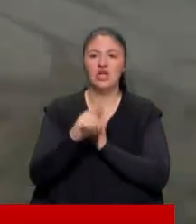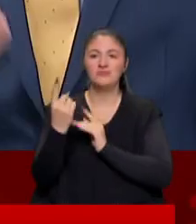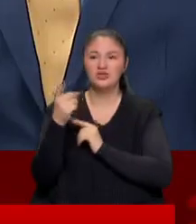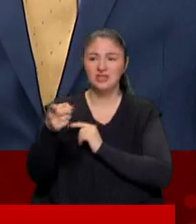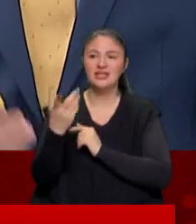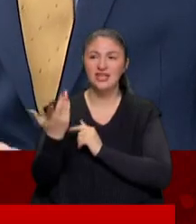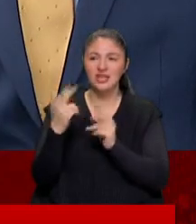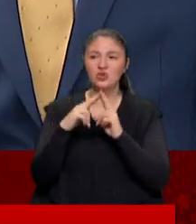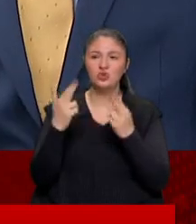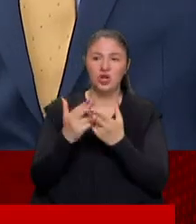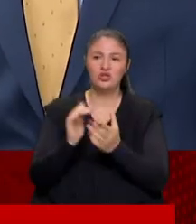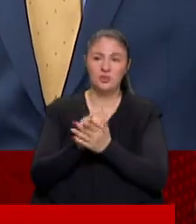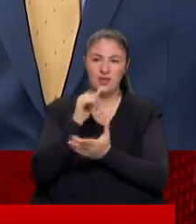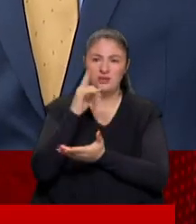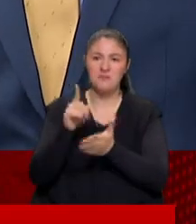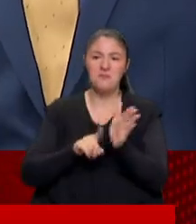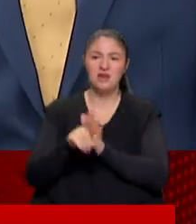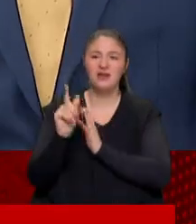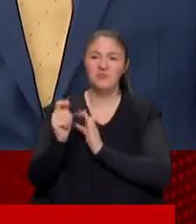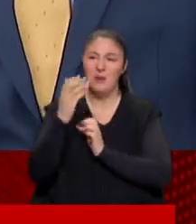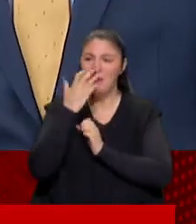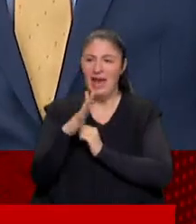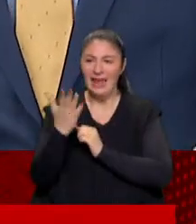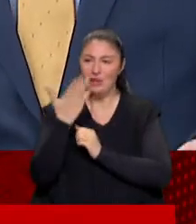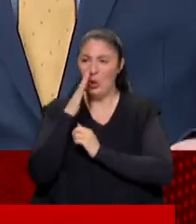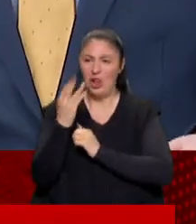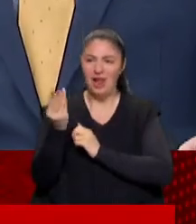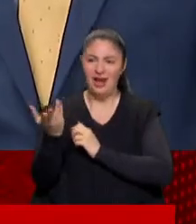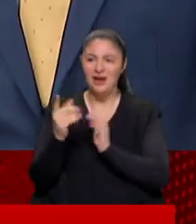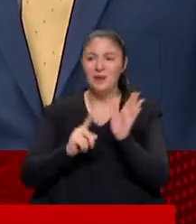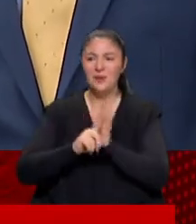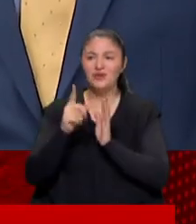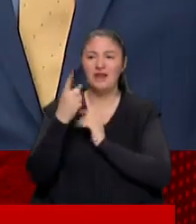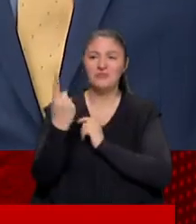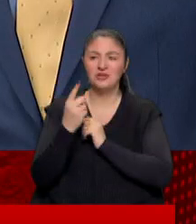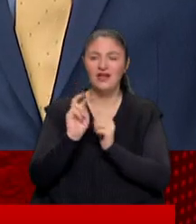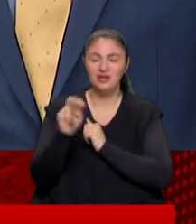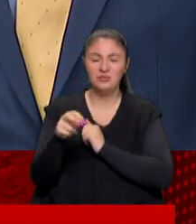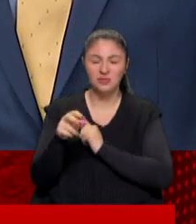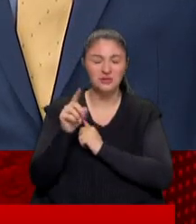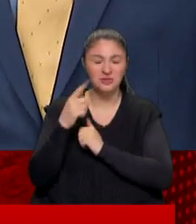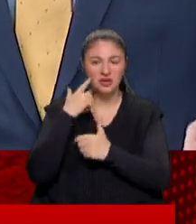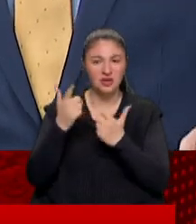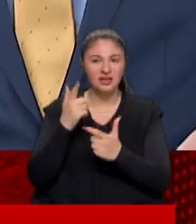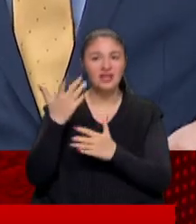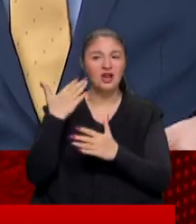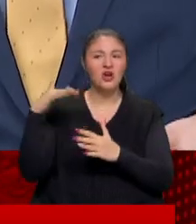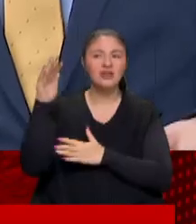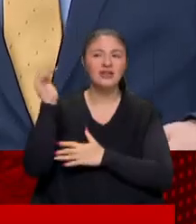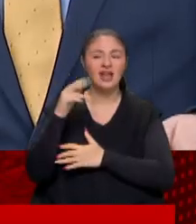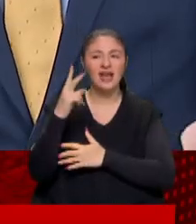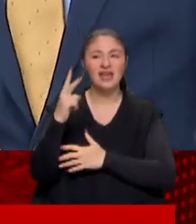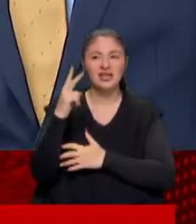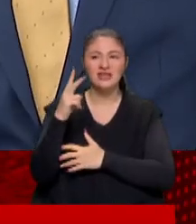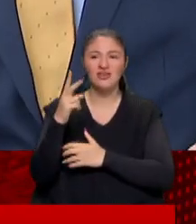şekilde zaten dünya şampiyonuymuş. Yani başarması beklenirdi doğal olarak. Başarılı bir şekilde atlamış ama bu görüntüde yani göklerden gelen